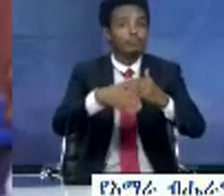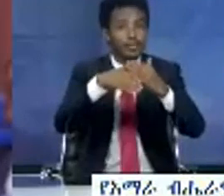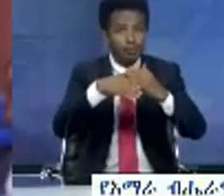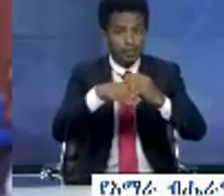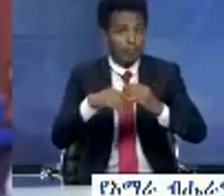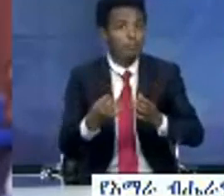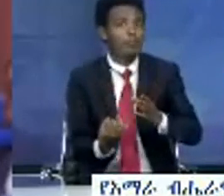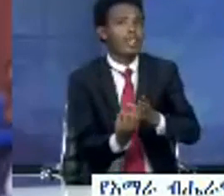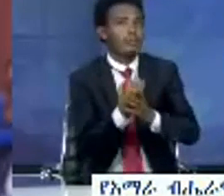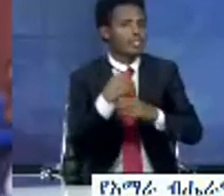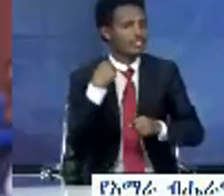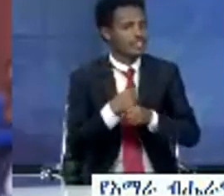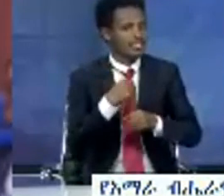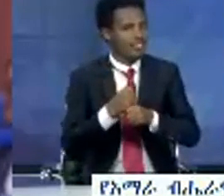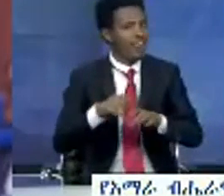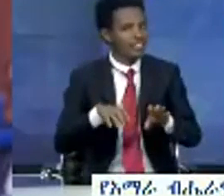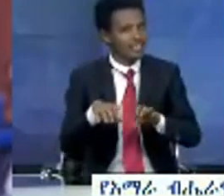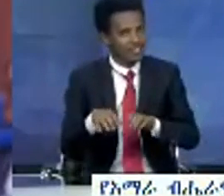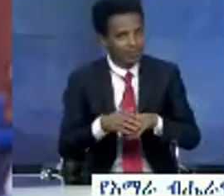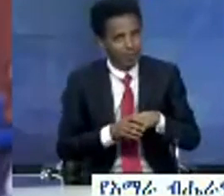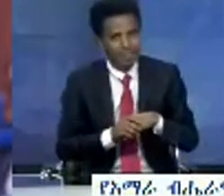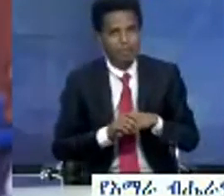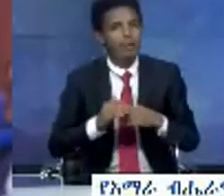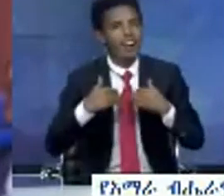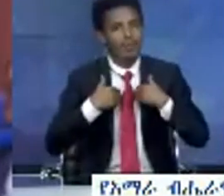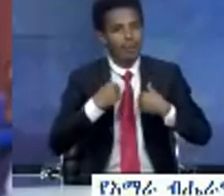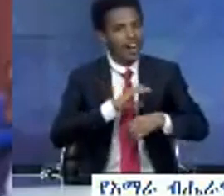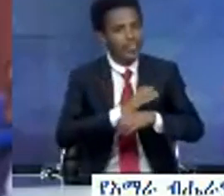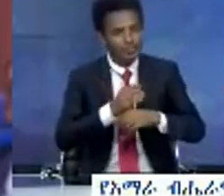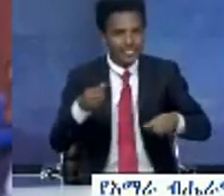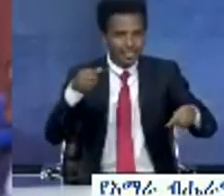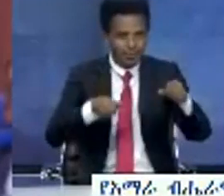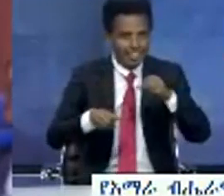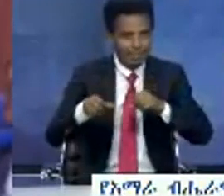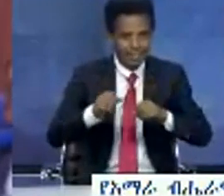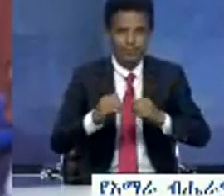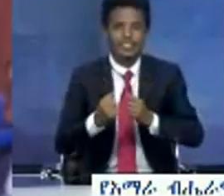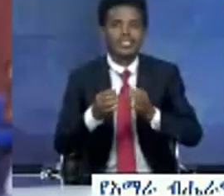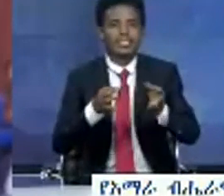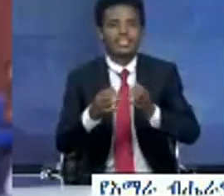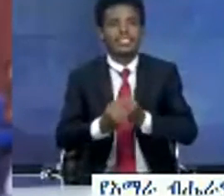አድርጎ ባለው አቅም ሁሉ እንደሚረባረብ ልንገልጽላችሁ እንወዳለን።